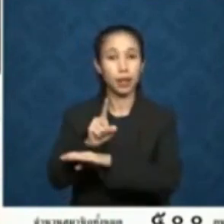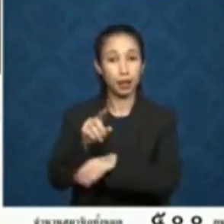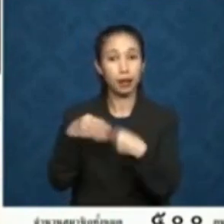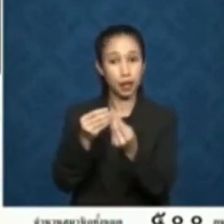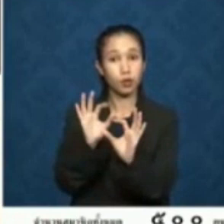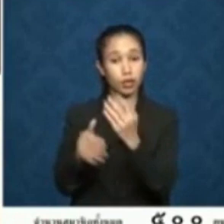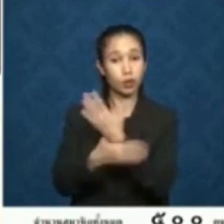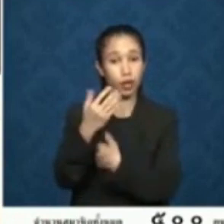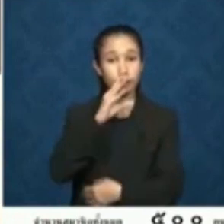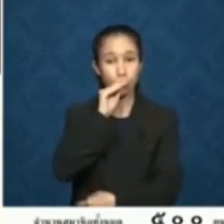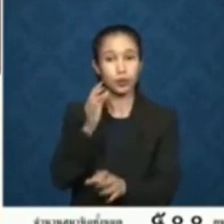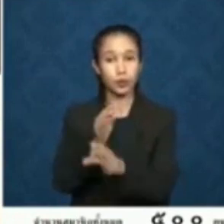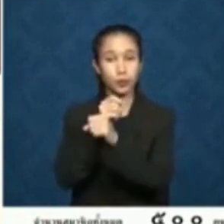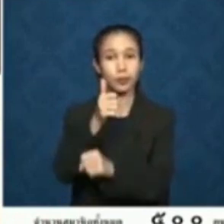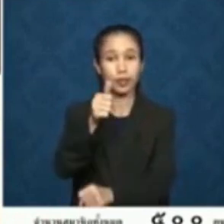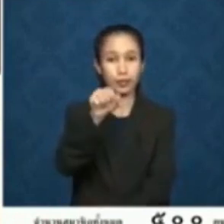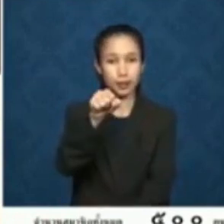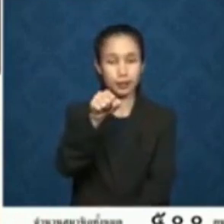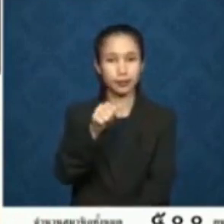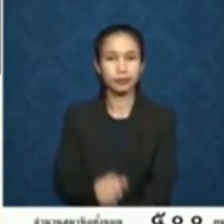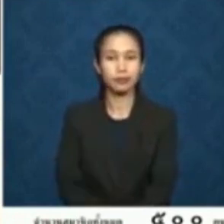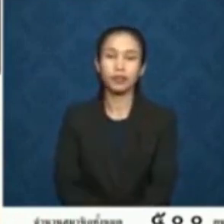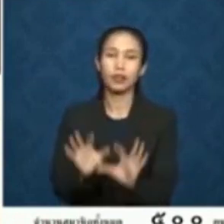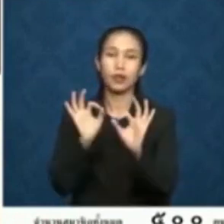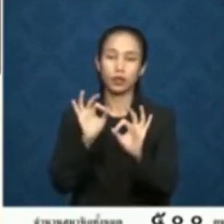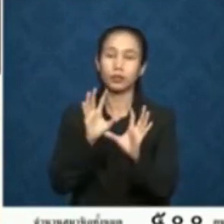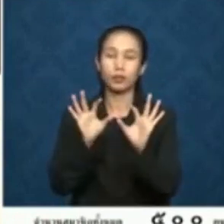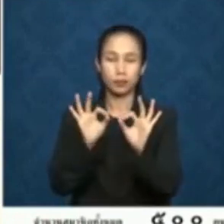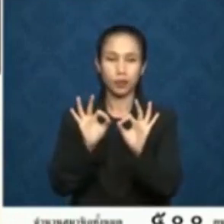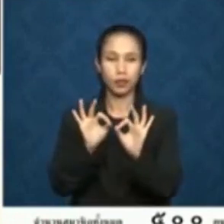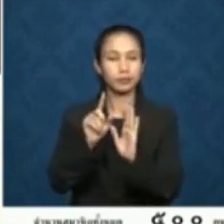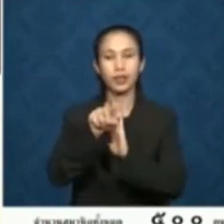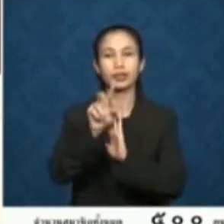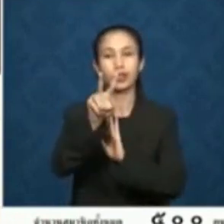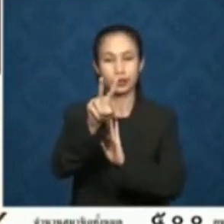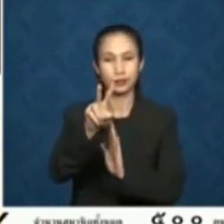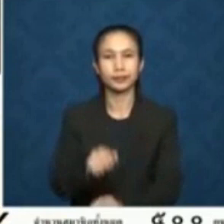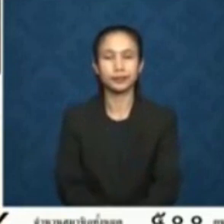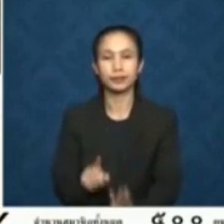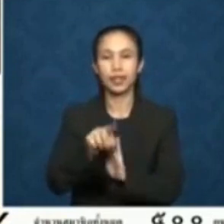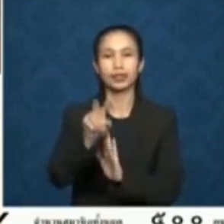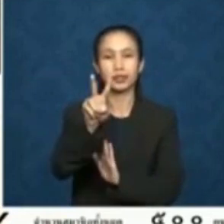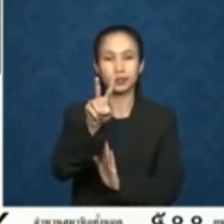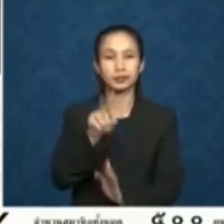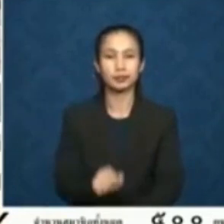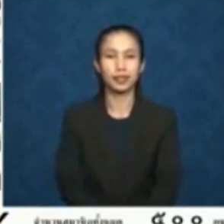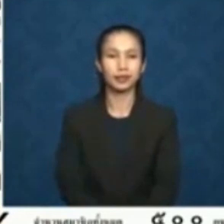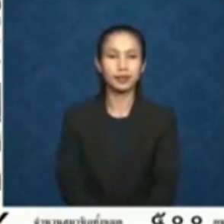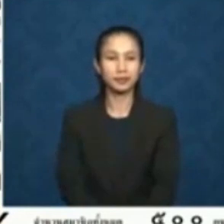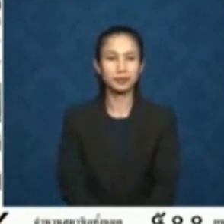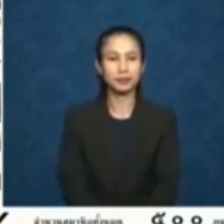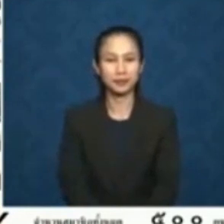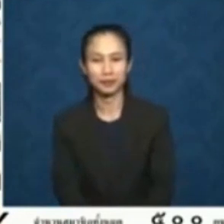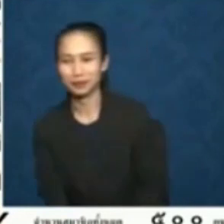ใช่ครับ ท่านประธานอนุญาตแล้วใช่ไหมครับ ให้เขา ท่านประธานอนุญาตผมเห็นด้วยครับ เชิญ